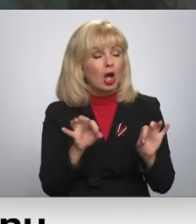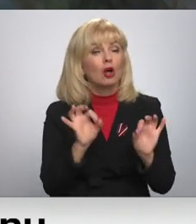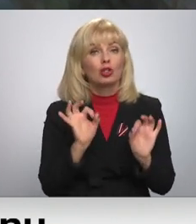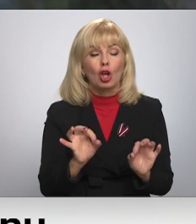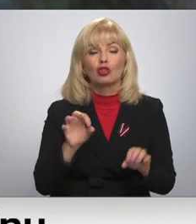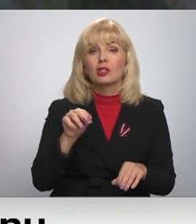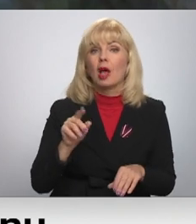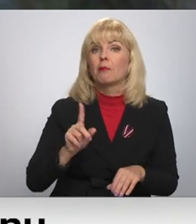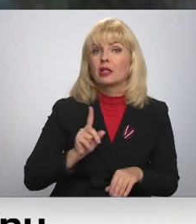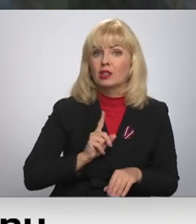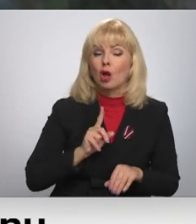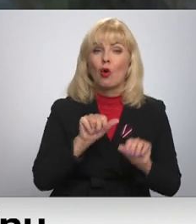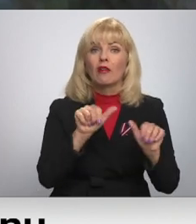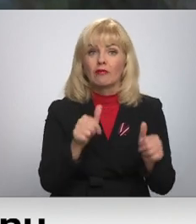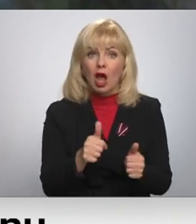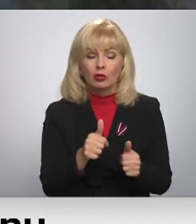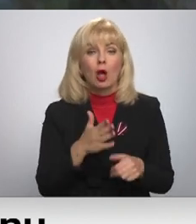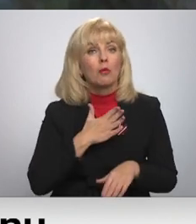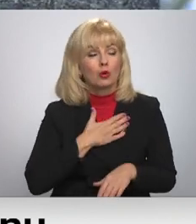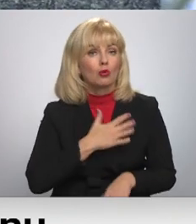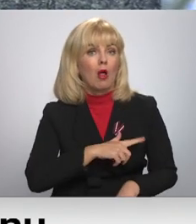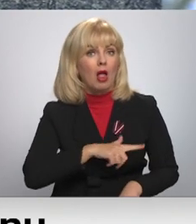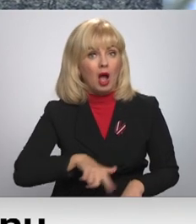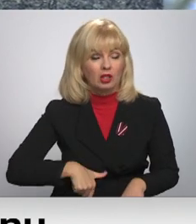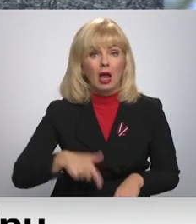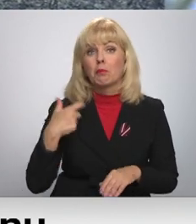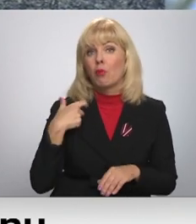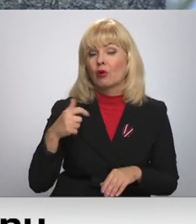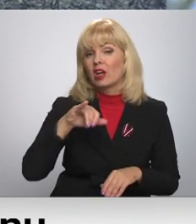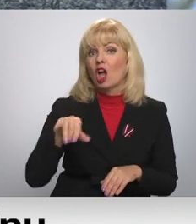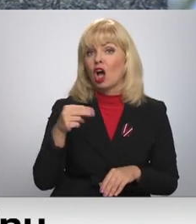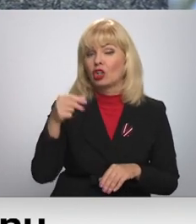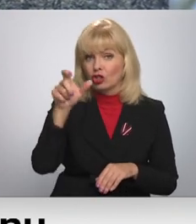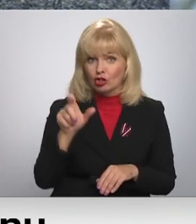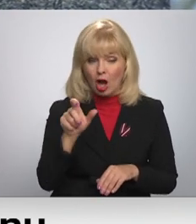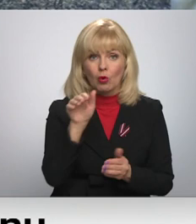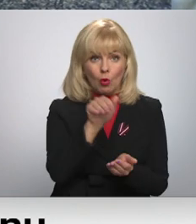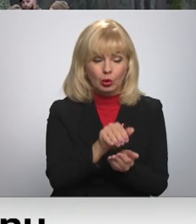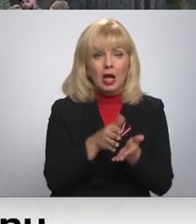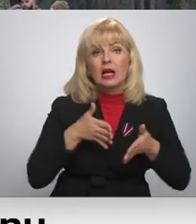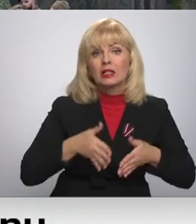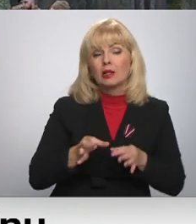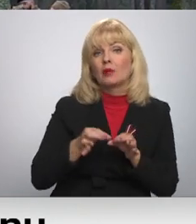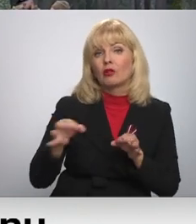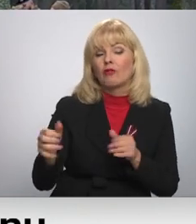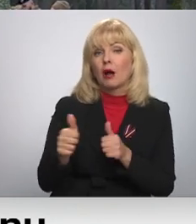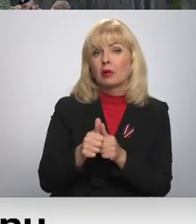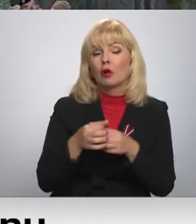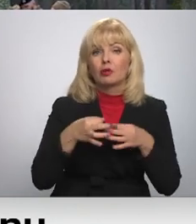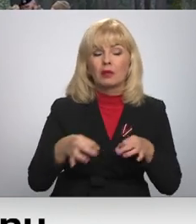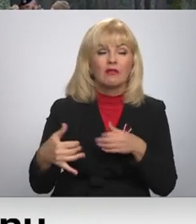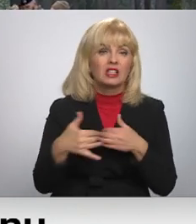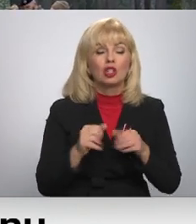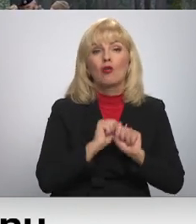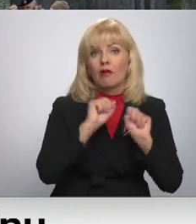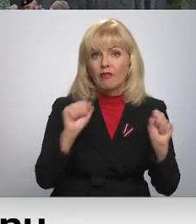zemessardzes veidošanos pie mums Latvijā. Pulkvedis Jānis Žagata guldīts dzimtajā novadā blakus Latvijas brīvības cīņu